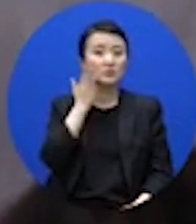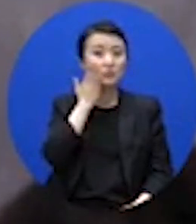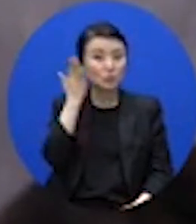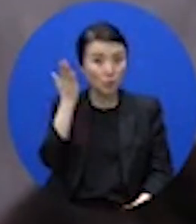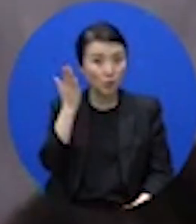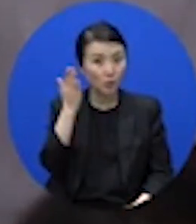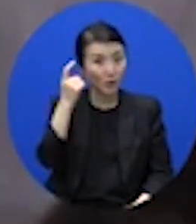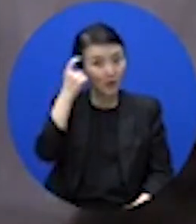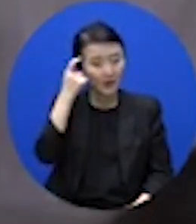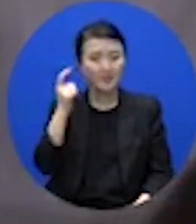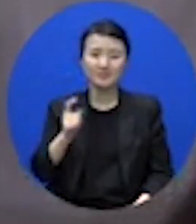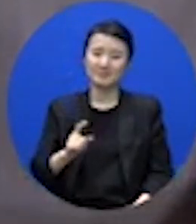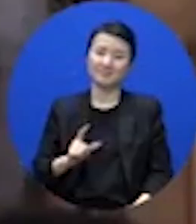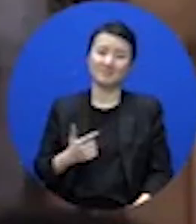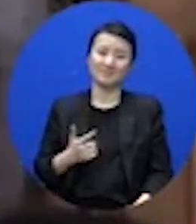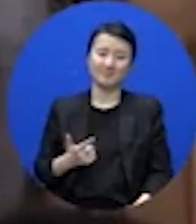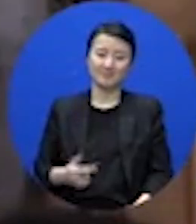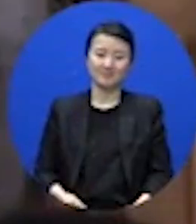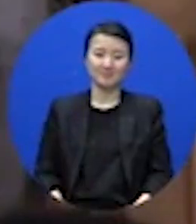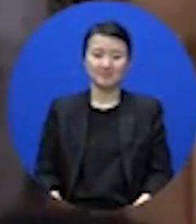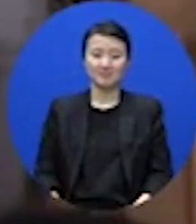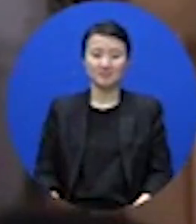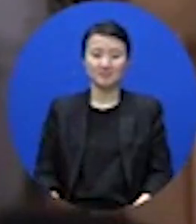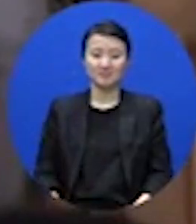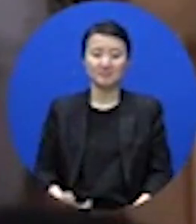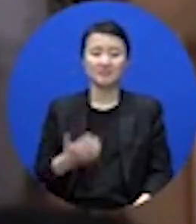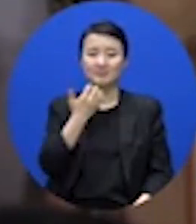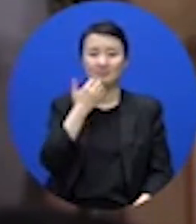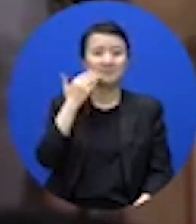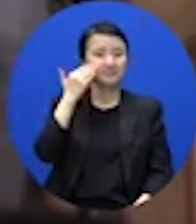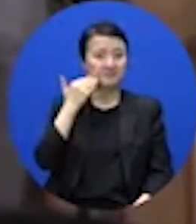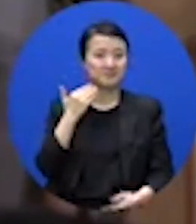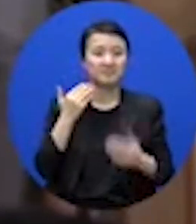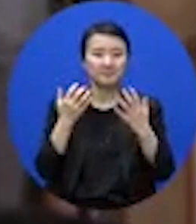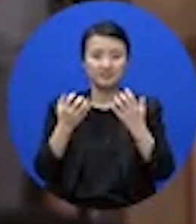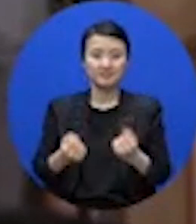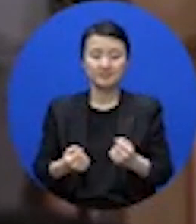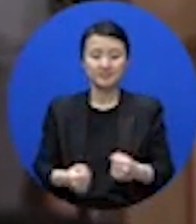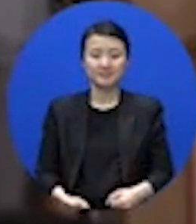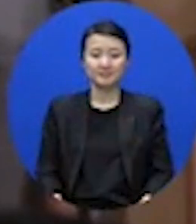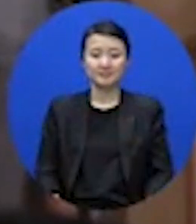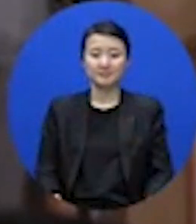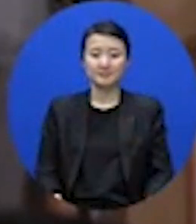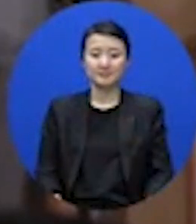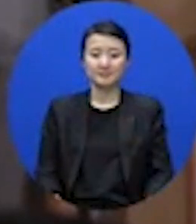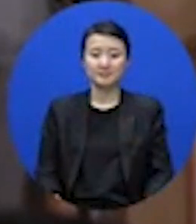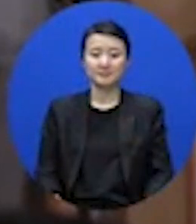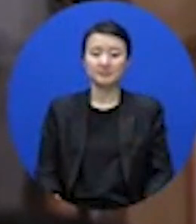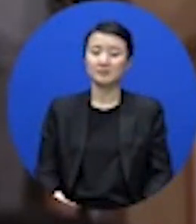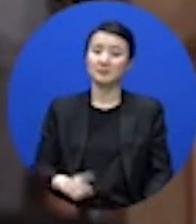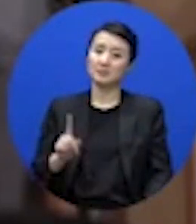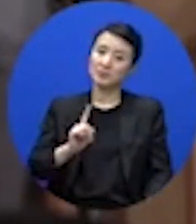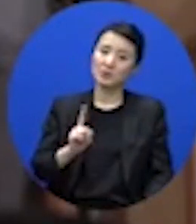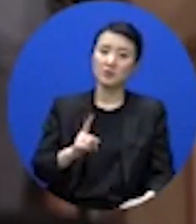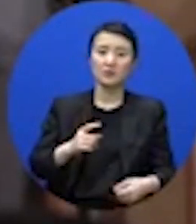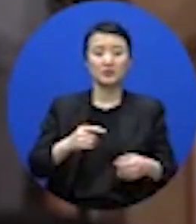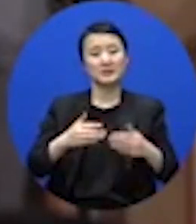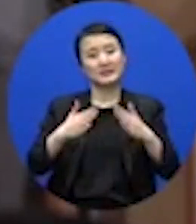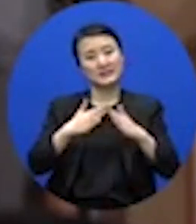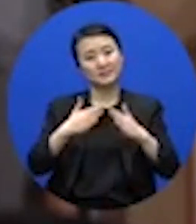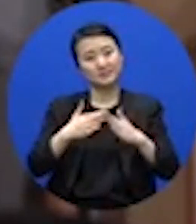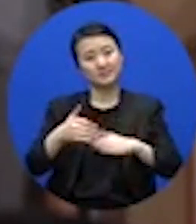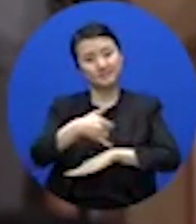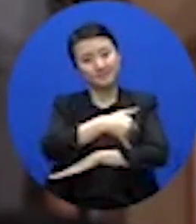초록색일 것 같으나 그 위에 파란색이에요. 그래서 인테리어나 디자인이나 이런 걸 할 때